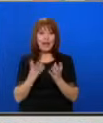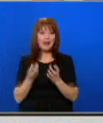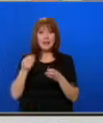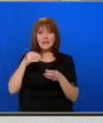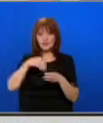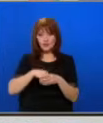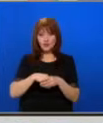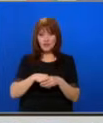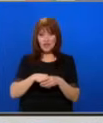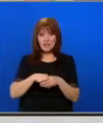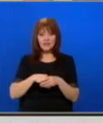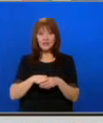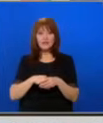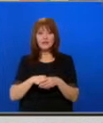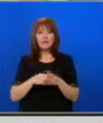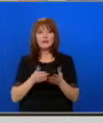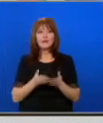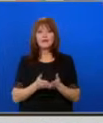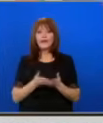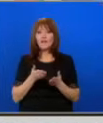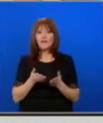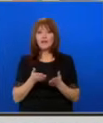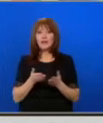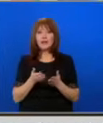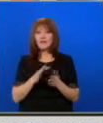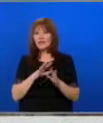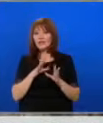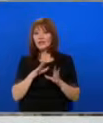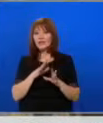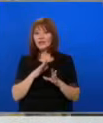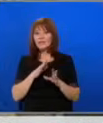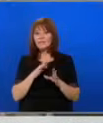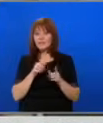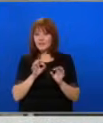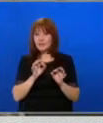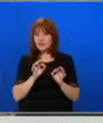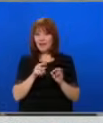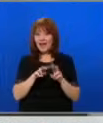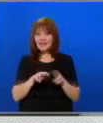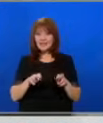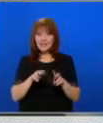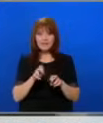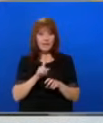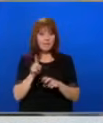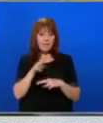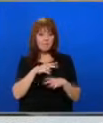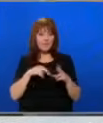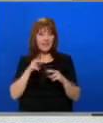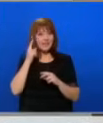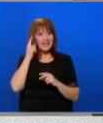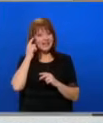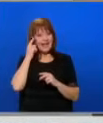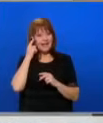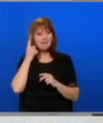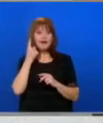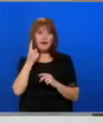страни, които наистина минават, бият всички останали. Точно за това изследването не проверява знанията на учениците